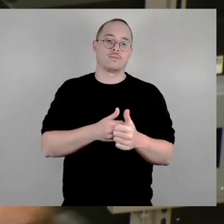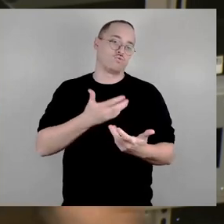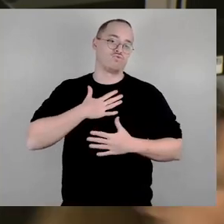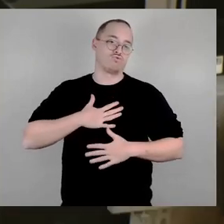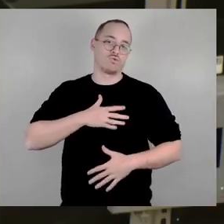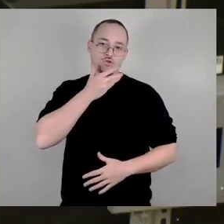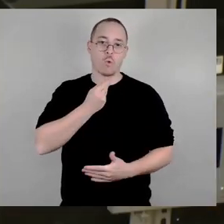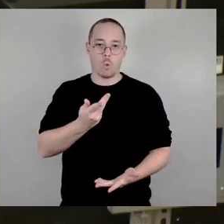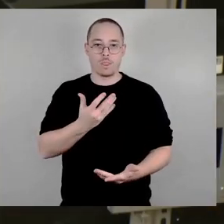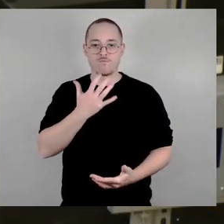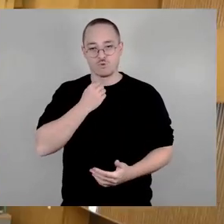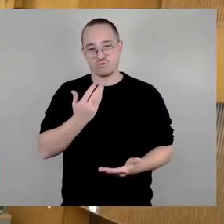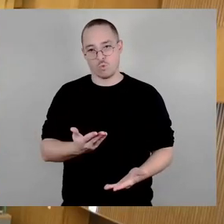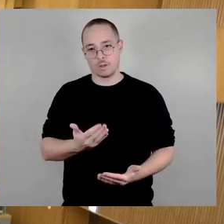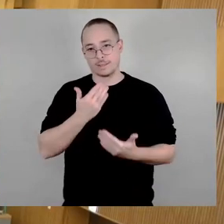Dank.